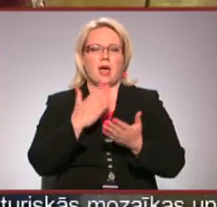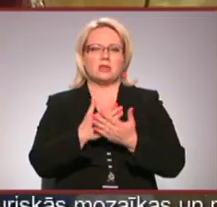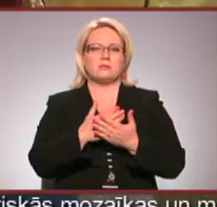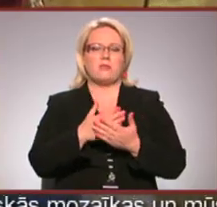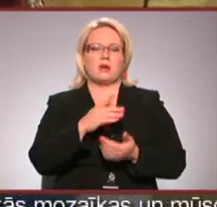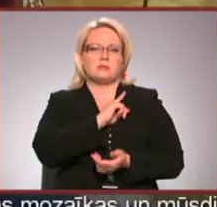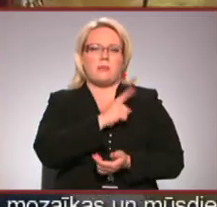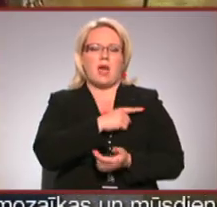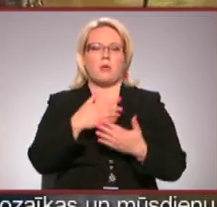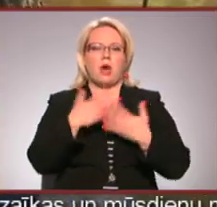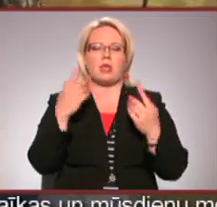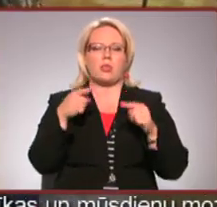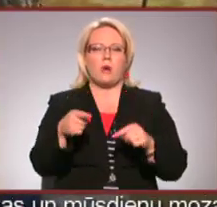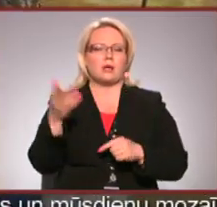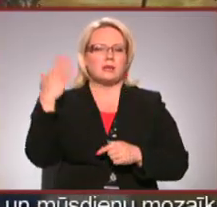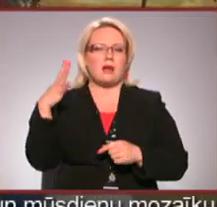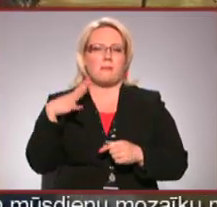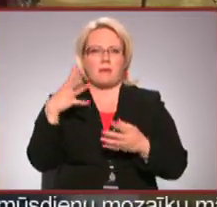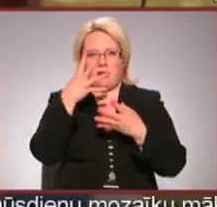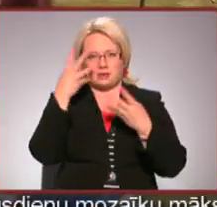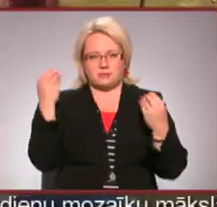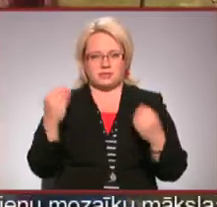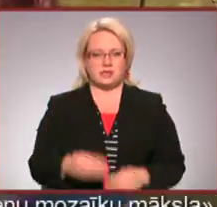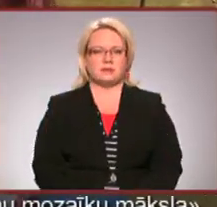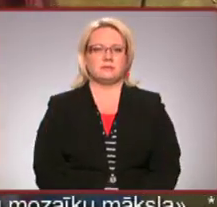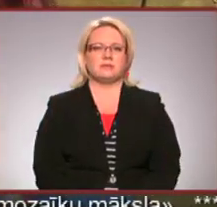savā dzīvē atklāt ko tādu, kas sen jau bija aizmirsts.